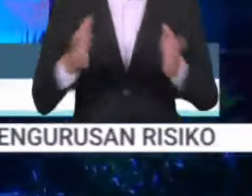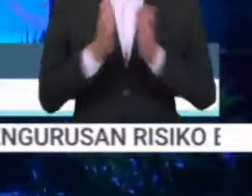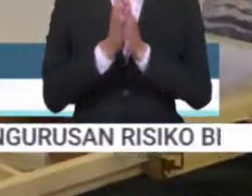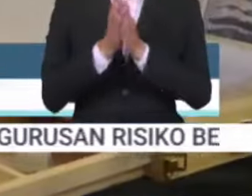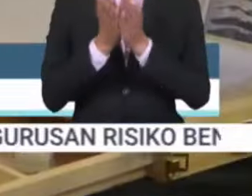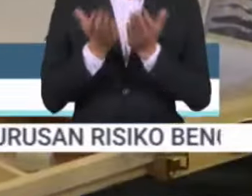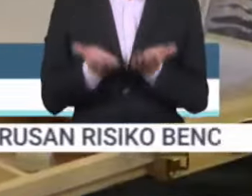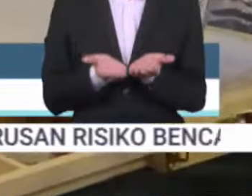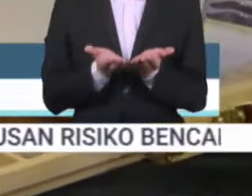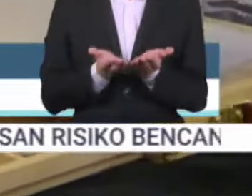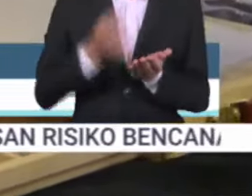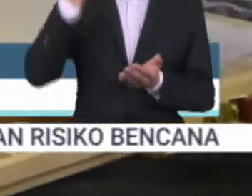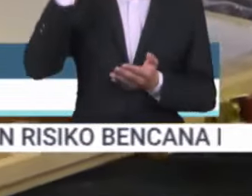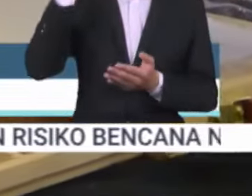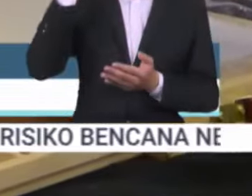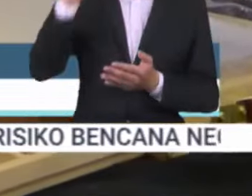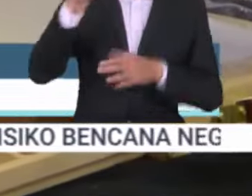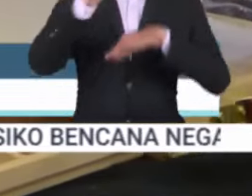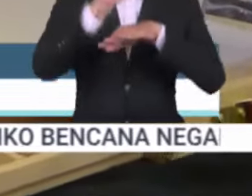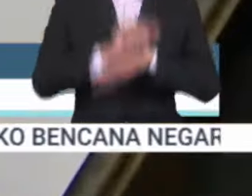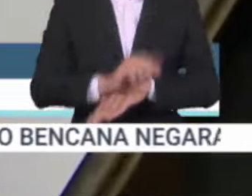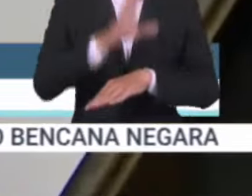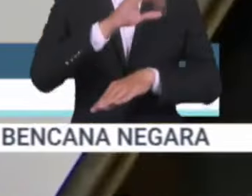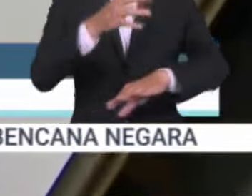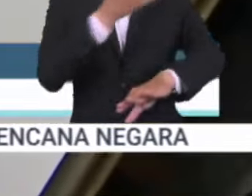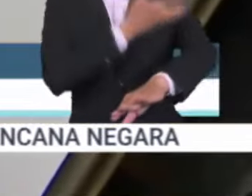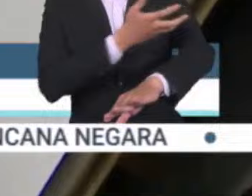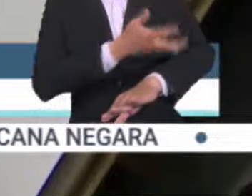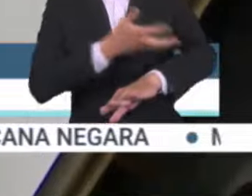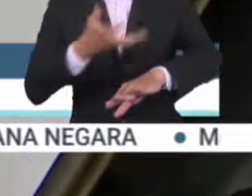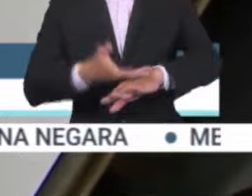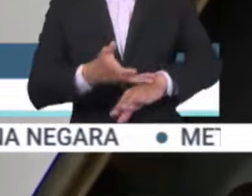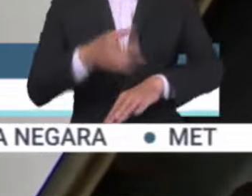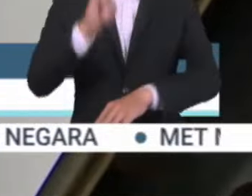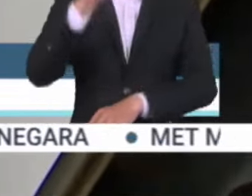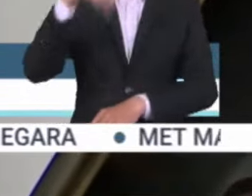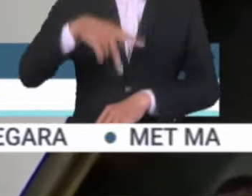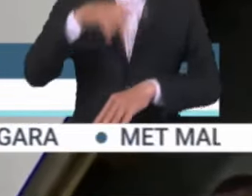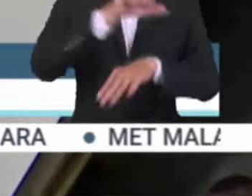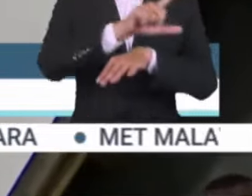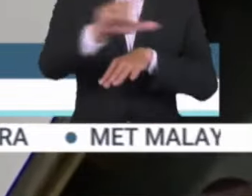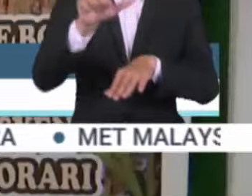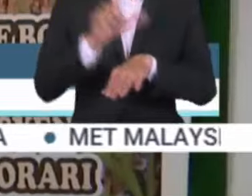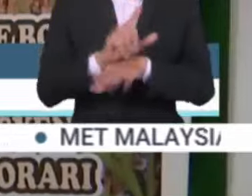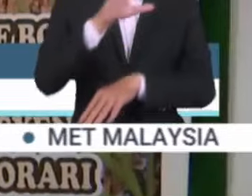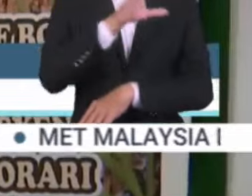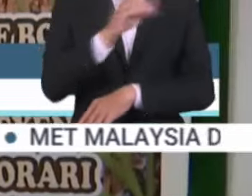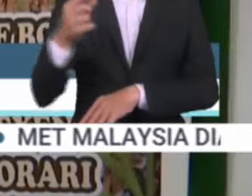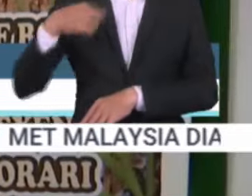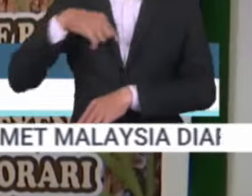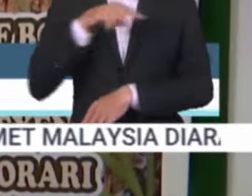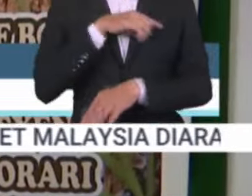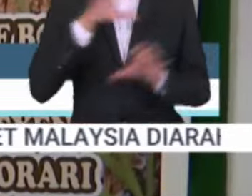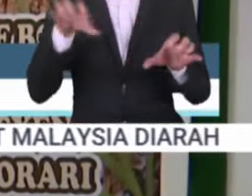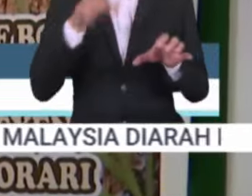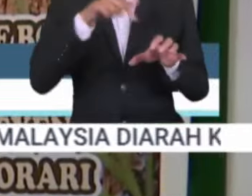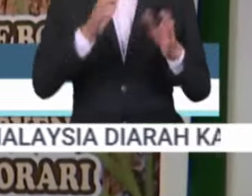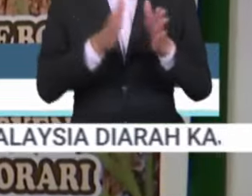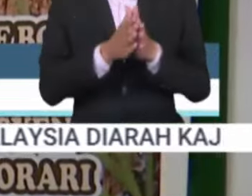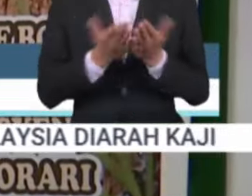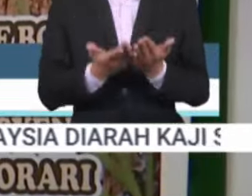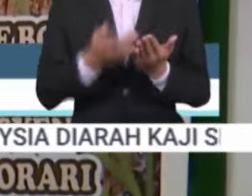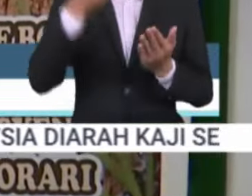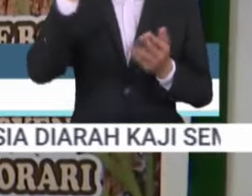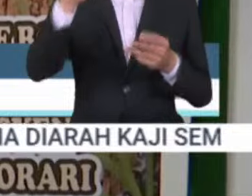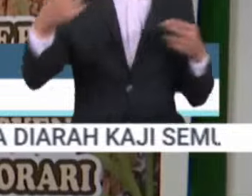buku iaitu mengenai adat warisan khazanah di wilayah Persekutuan Labuan. Dan selain itu, kita juga menjadikan buku ini sebagai